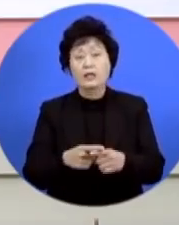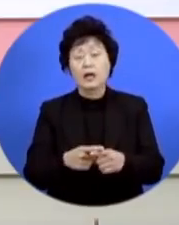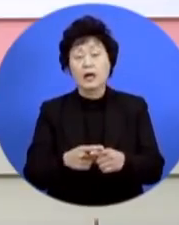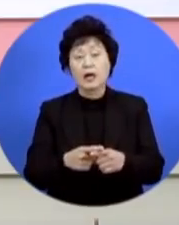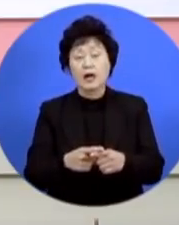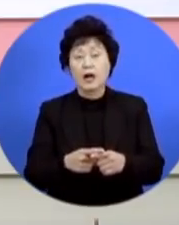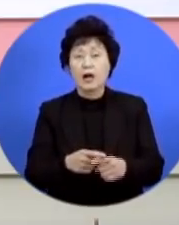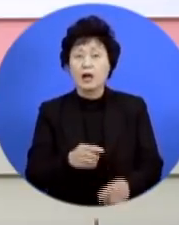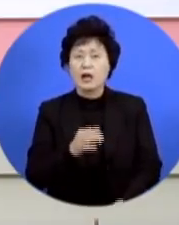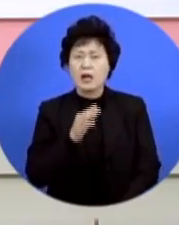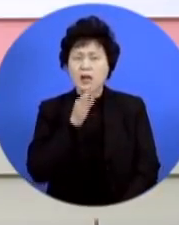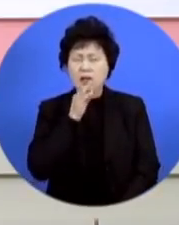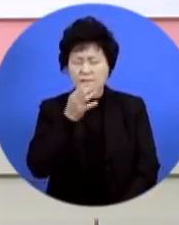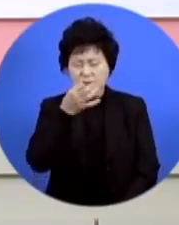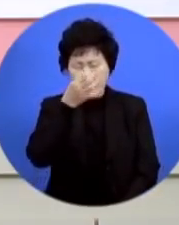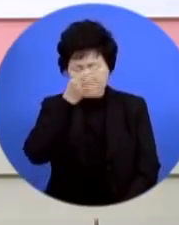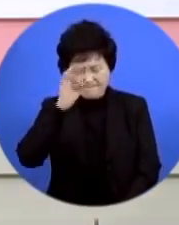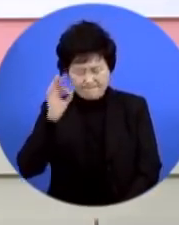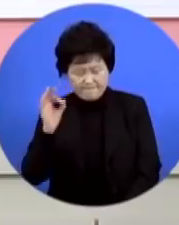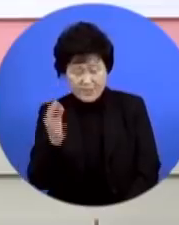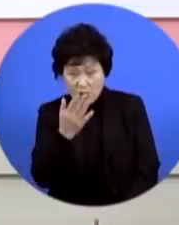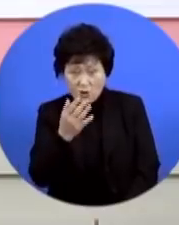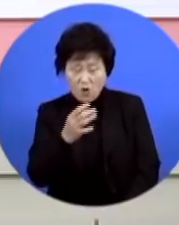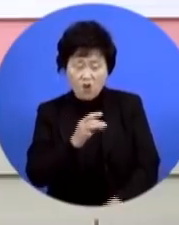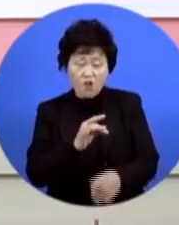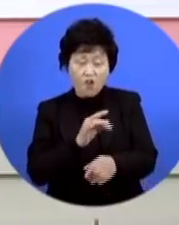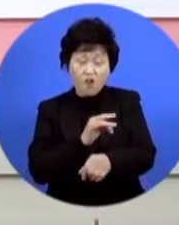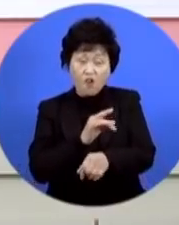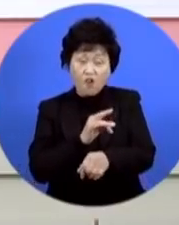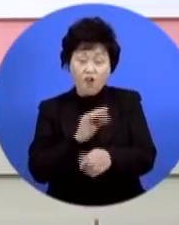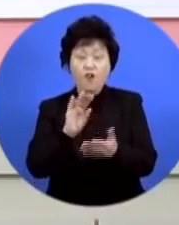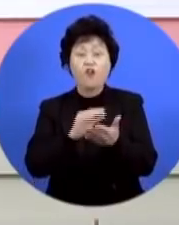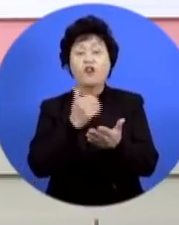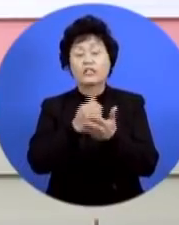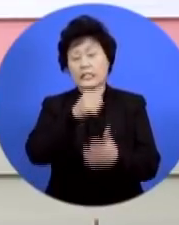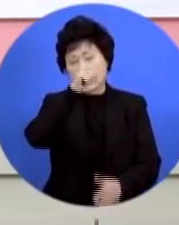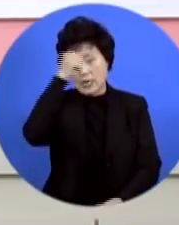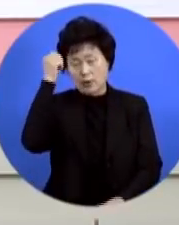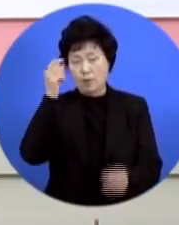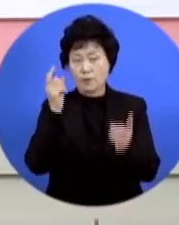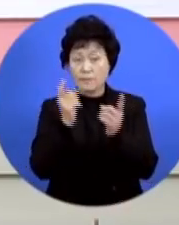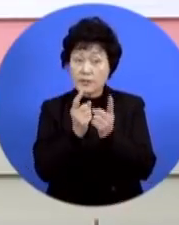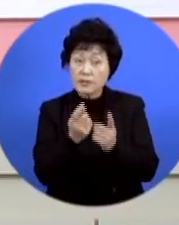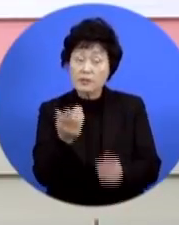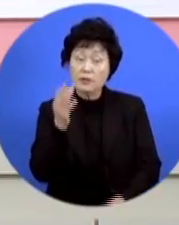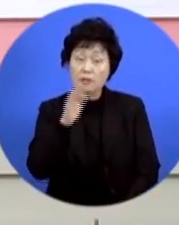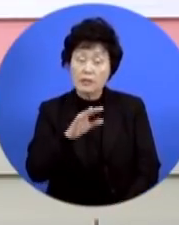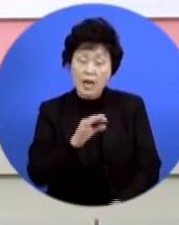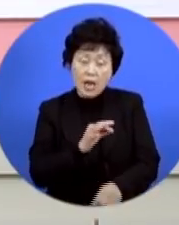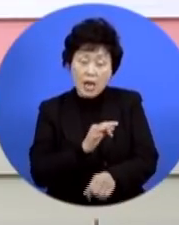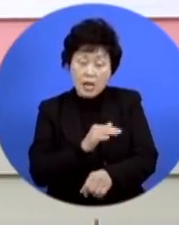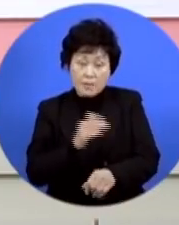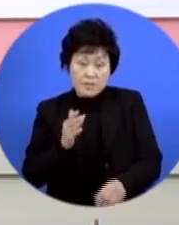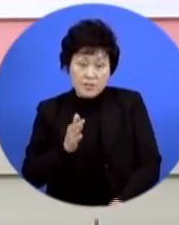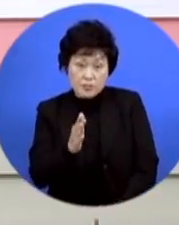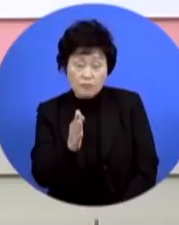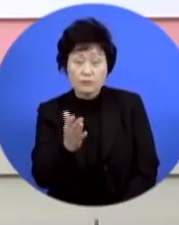가까운 침을 잘 놓는 크리스찬 장로님을 만났는데 이분도 침을 잡고 딱 하는